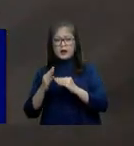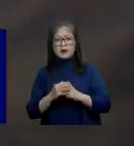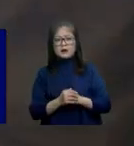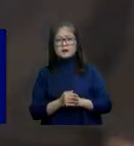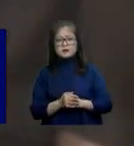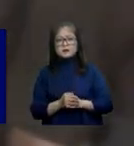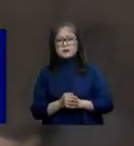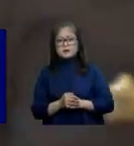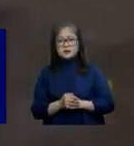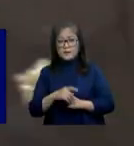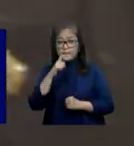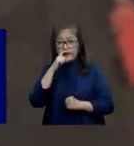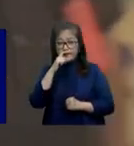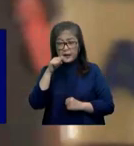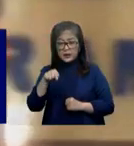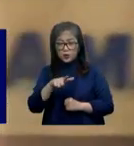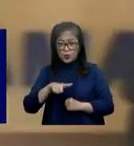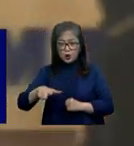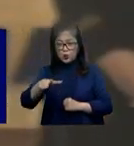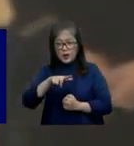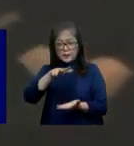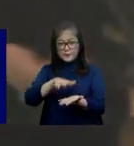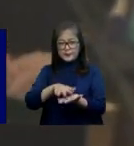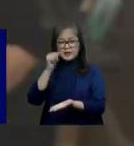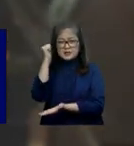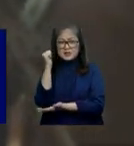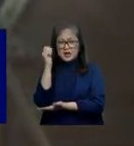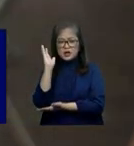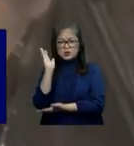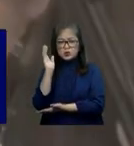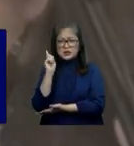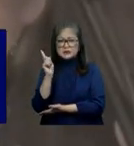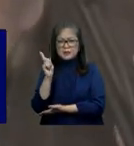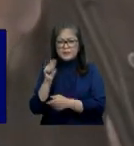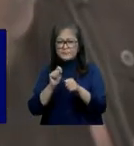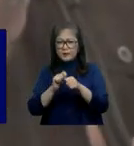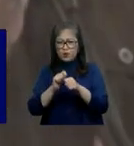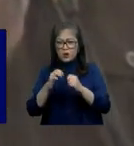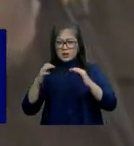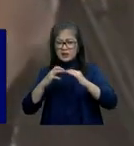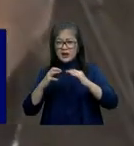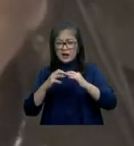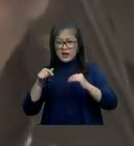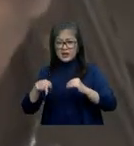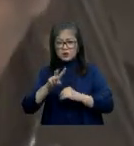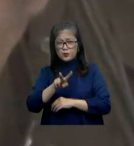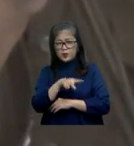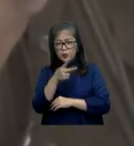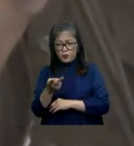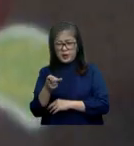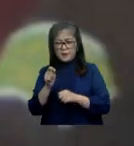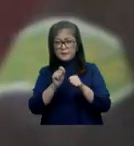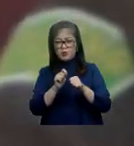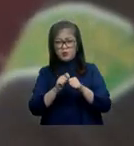Seorang lurah telah ditetapkan sebagai tersangka oleh Kejati Yogyakarta karena membiarkan penyalahgunaan tanah kas desa hingga merugikan negara hingga